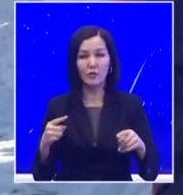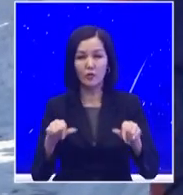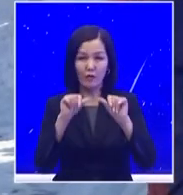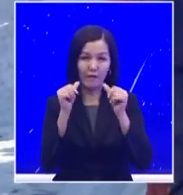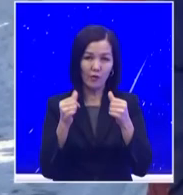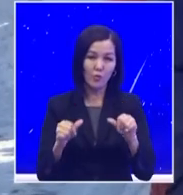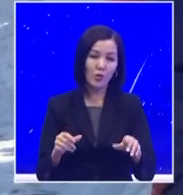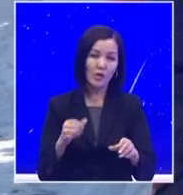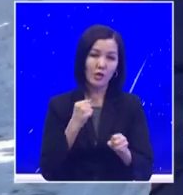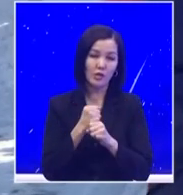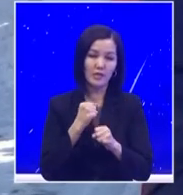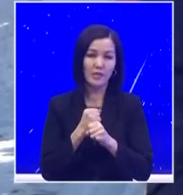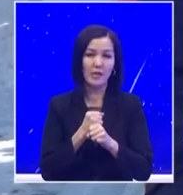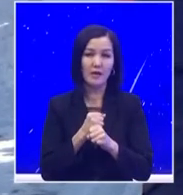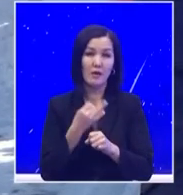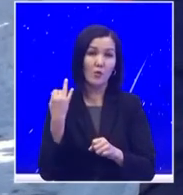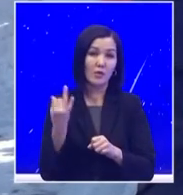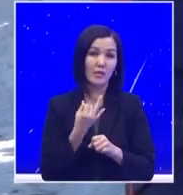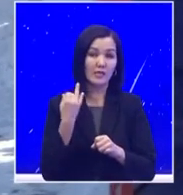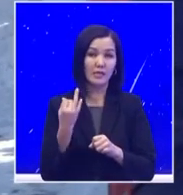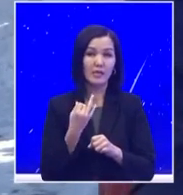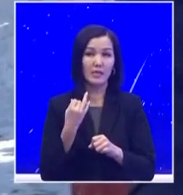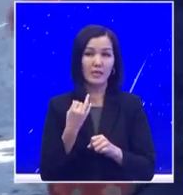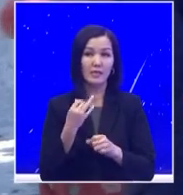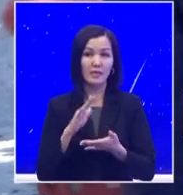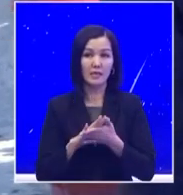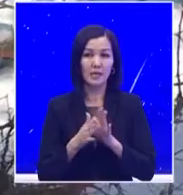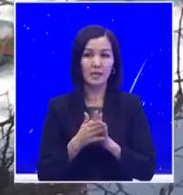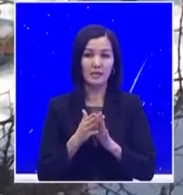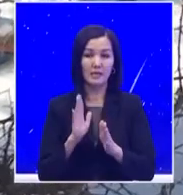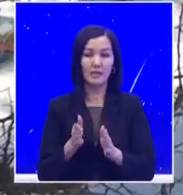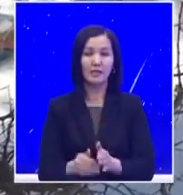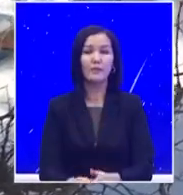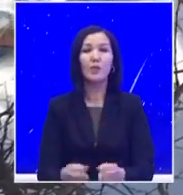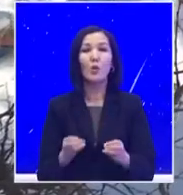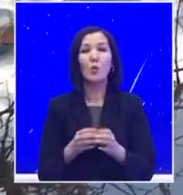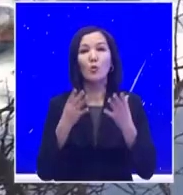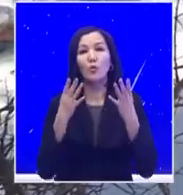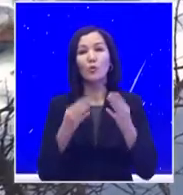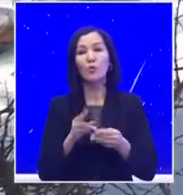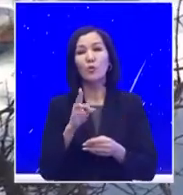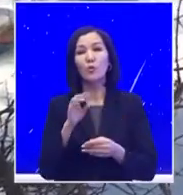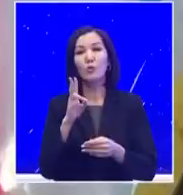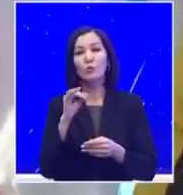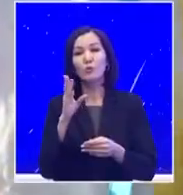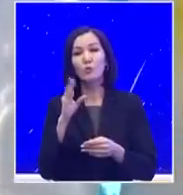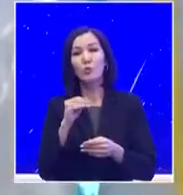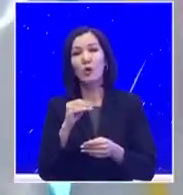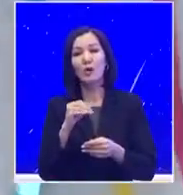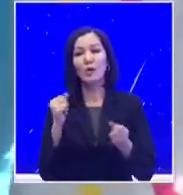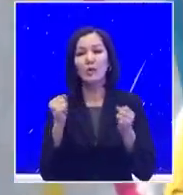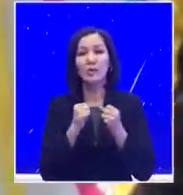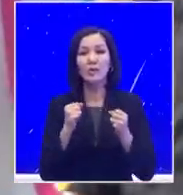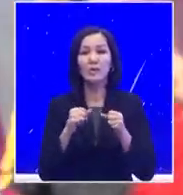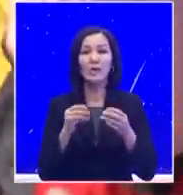жана бірігіп жасағанға қуана келеді, келіседі. 10 күннен бері Күншуақ балабақшасында қыс кереметті атты